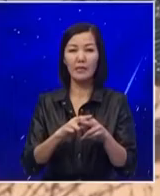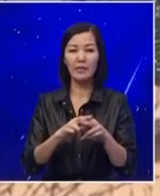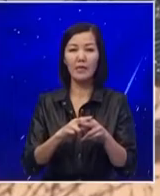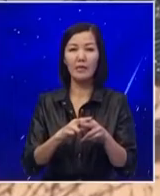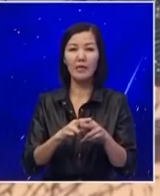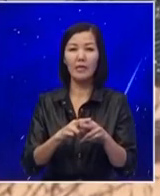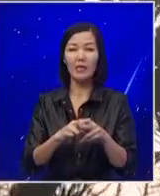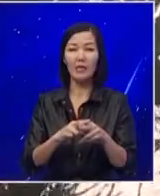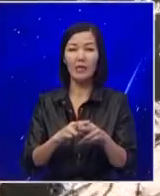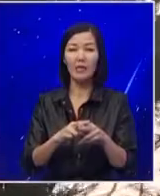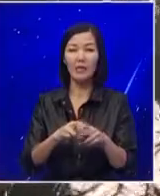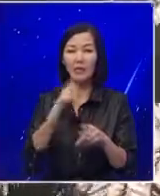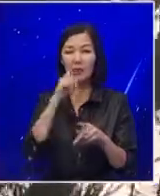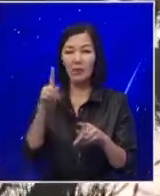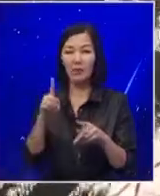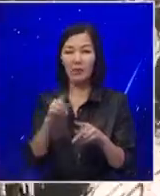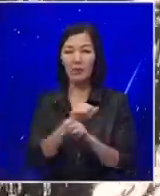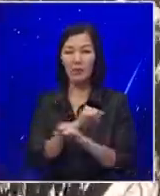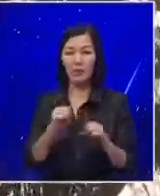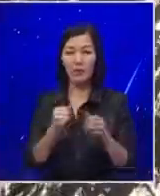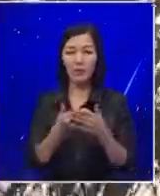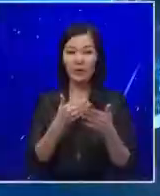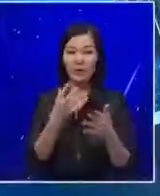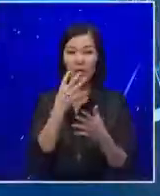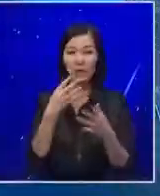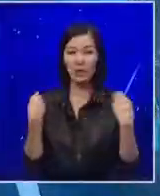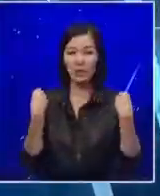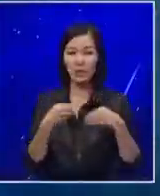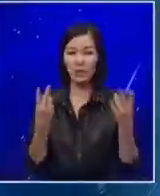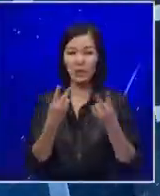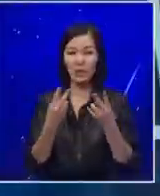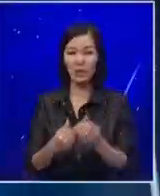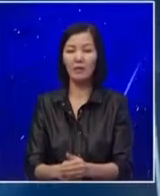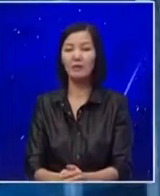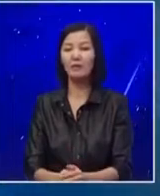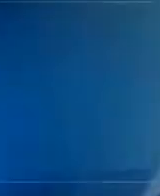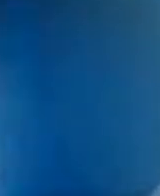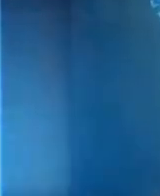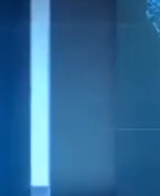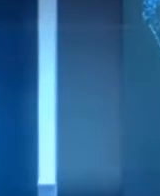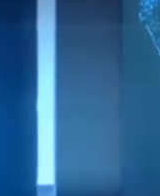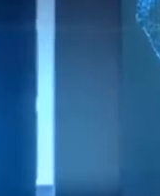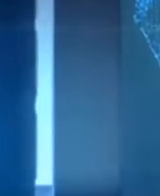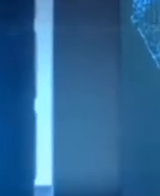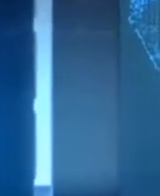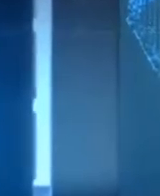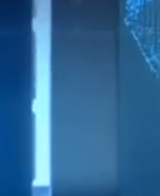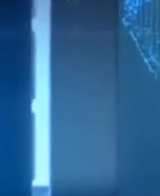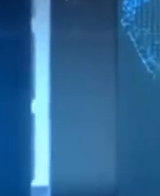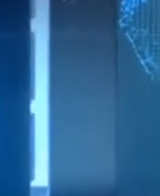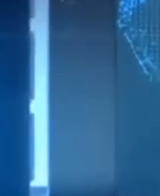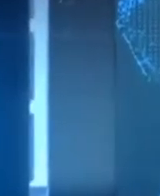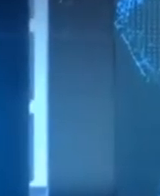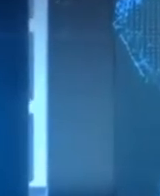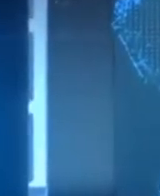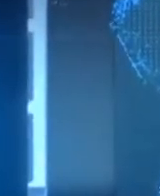алданып, жеңіл жүріп, ауырып қалмауларын ескертеді. Кәмшат Мұхамеджан, Ғабит Қабдырахман, Абзал Нүсіп, Жетісу арнасы, Талдықорған.